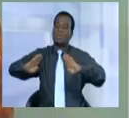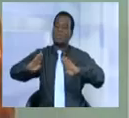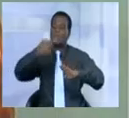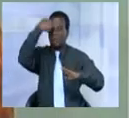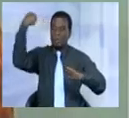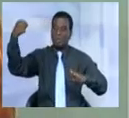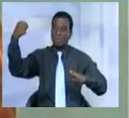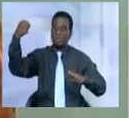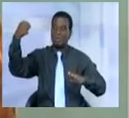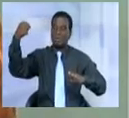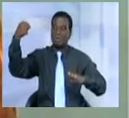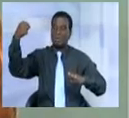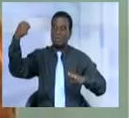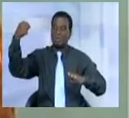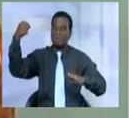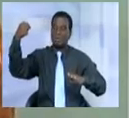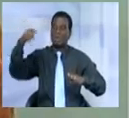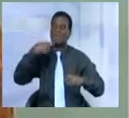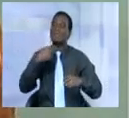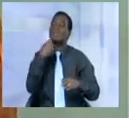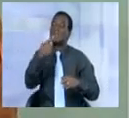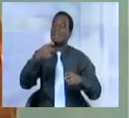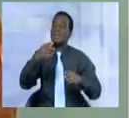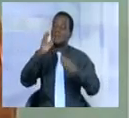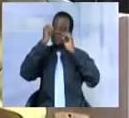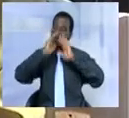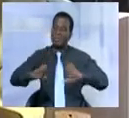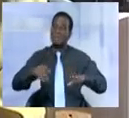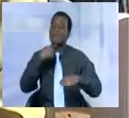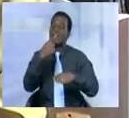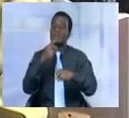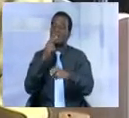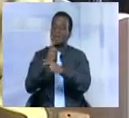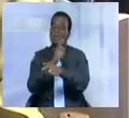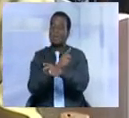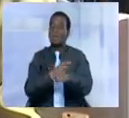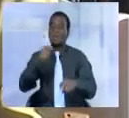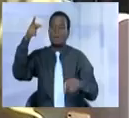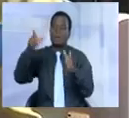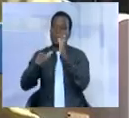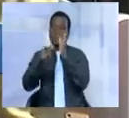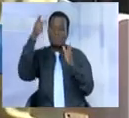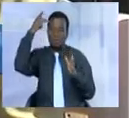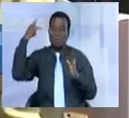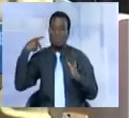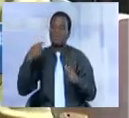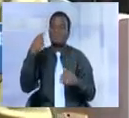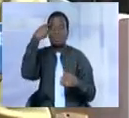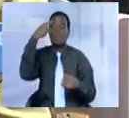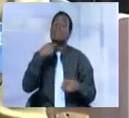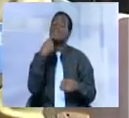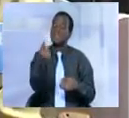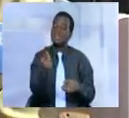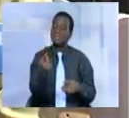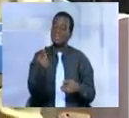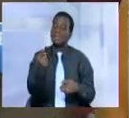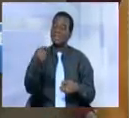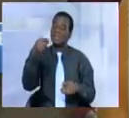que qui dit paix, dit développement. Le sous-préfet de Tengrela a souligné pour sa part que